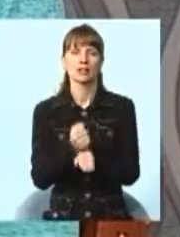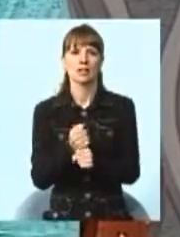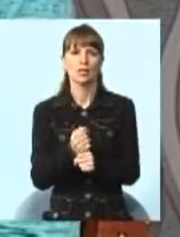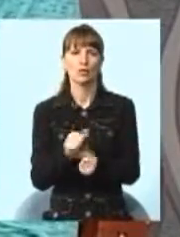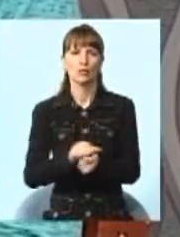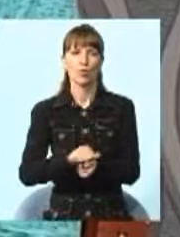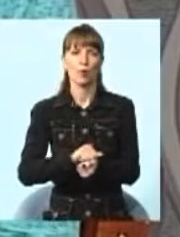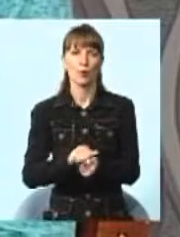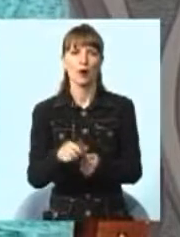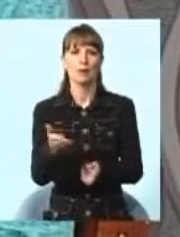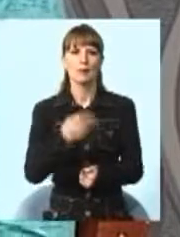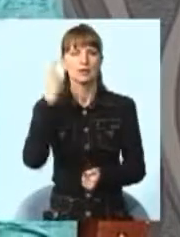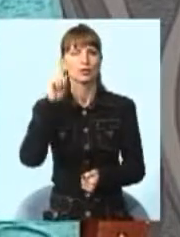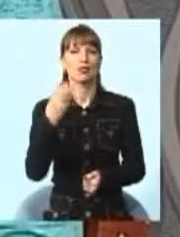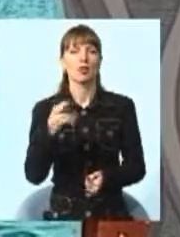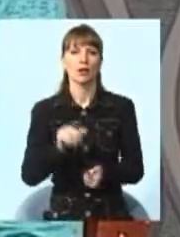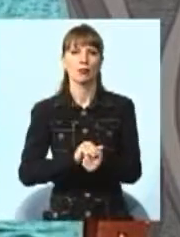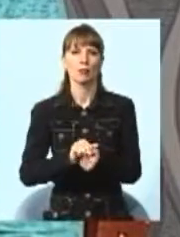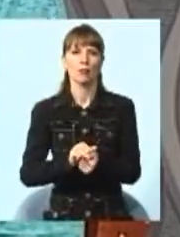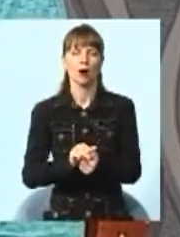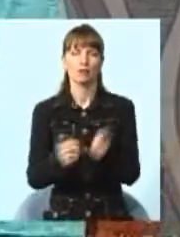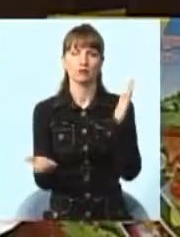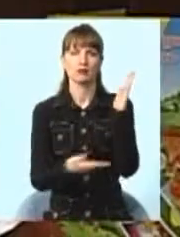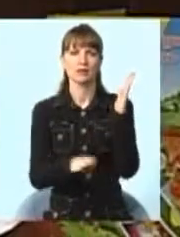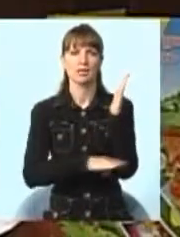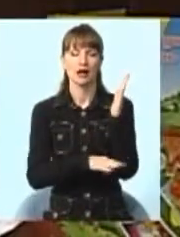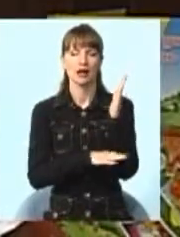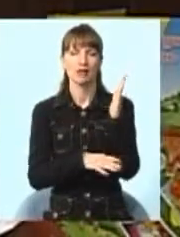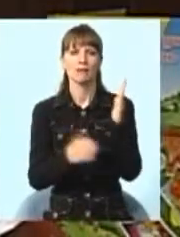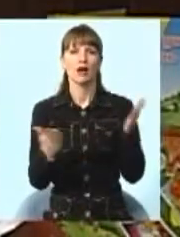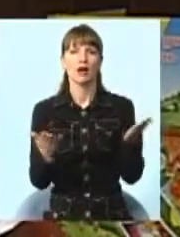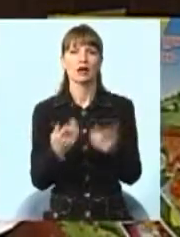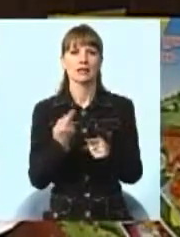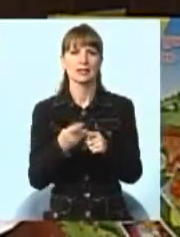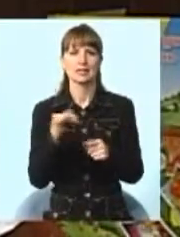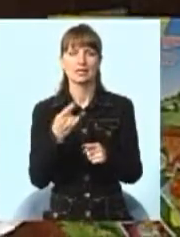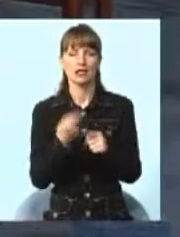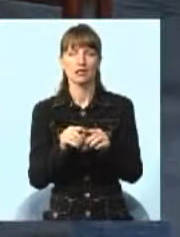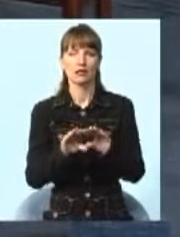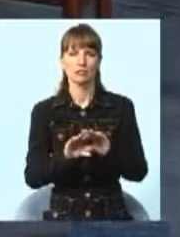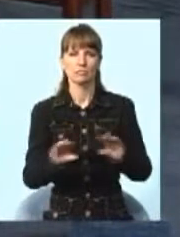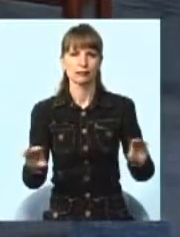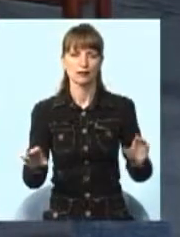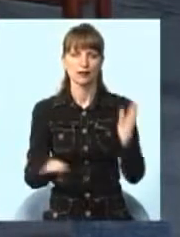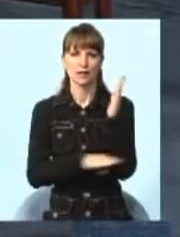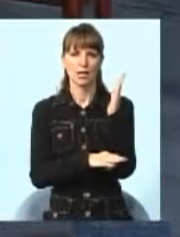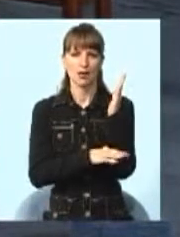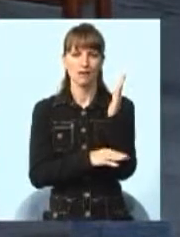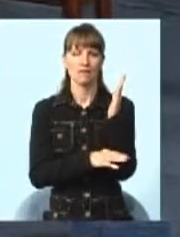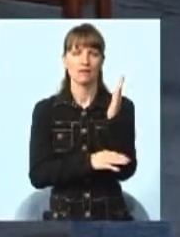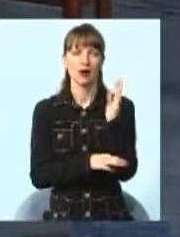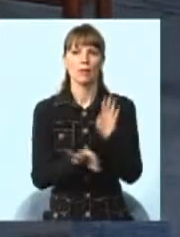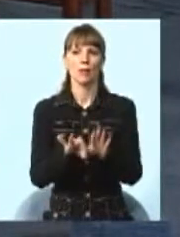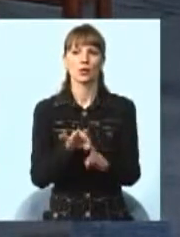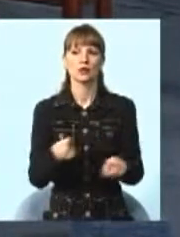виготовляють папір? Ми знаємо, що для паперу вирубують дерева, так? Як з цих брусочків, з дерев'яних брусочків,